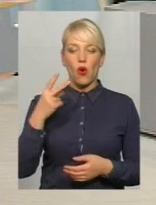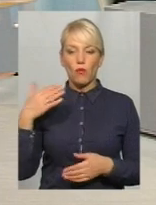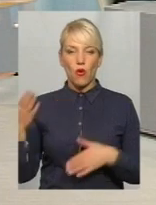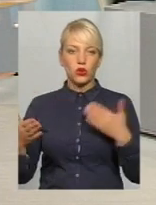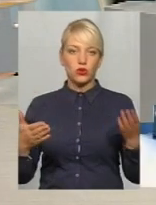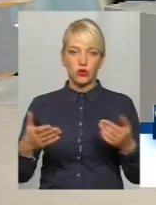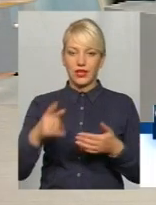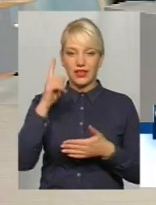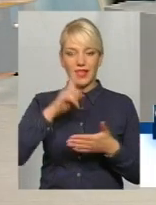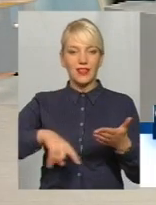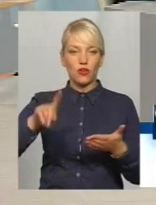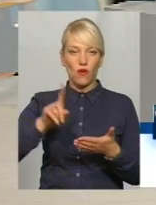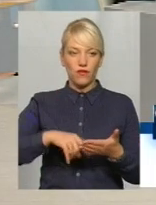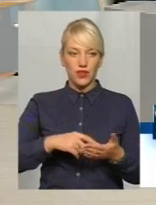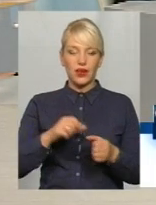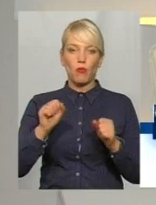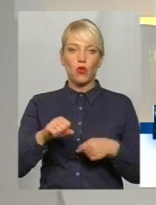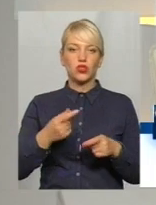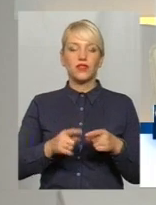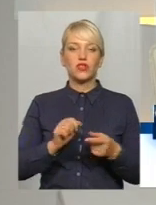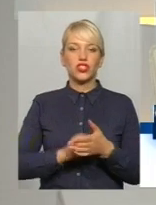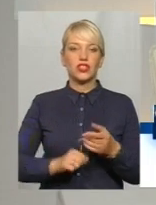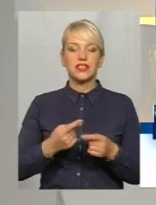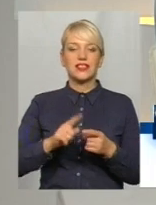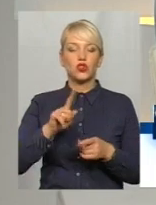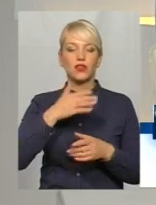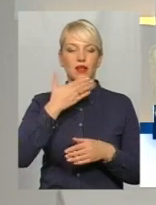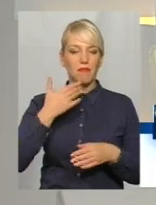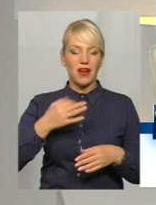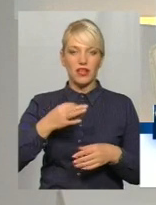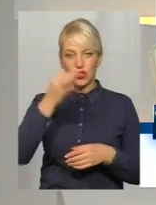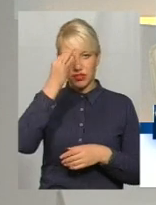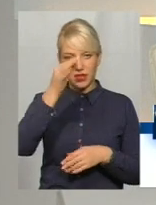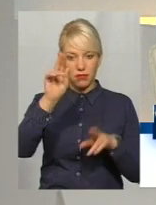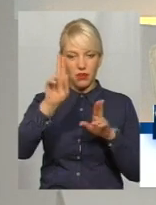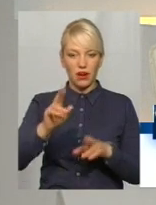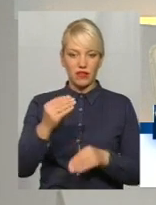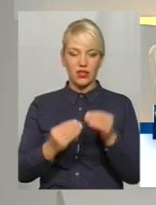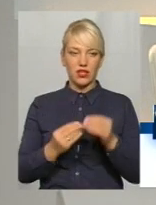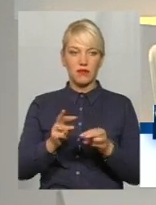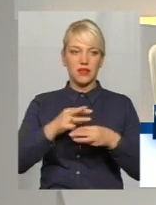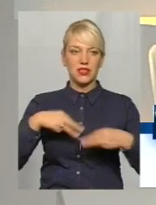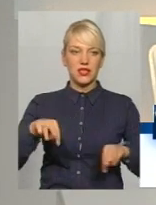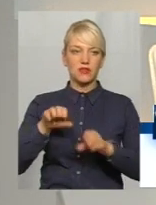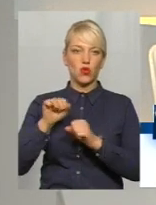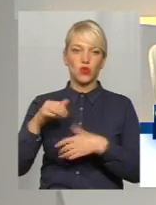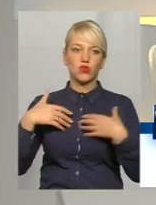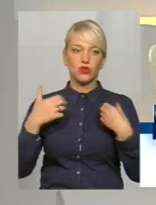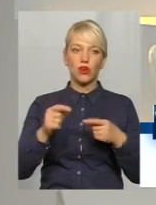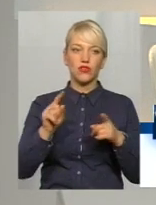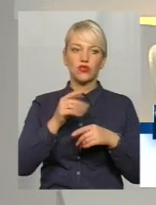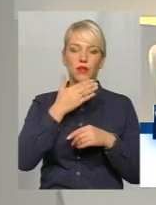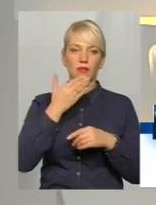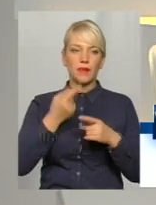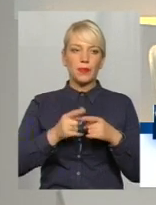і, можливо, через те, що немає чітких правил гри на рівні Міністерства охорони здоров'я, ми вже зазначили, що немає тих